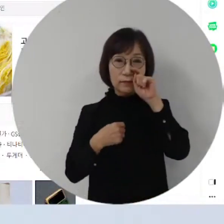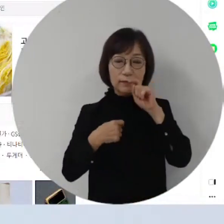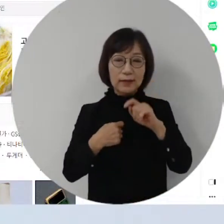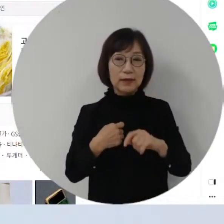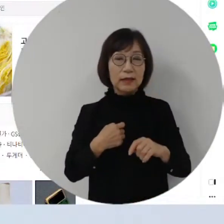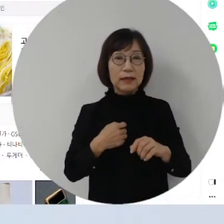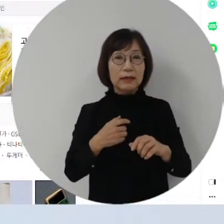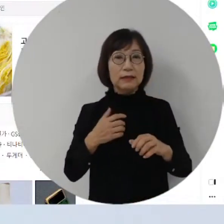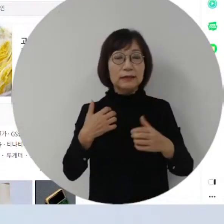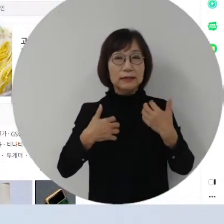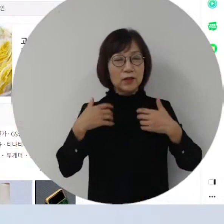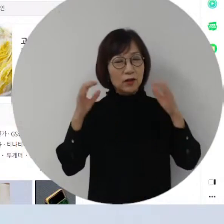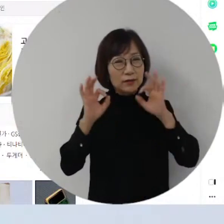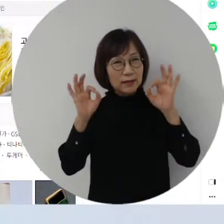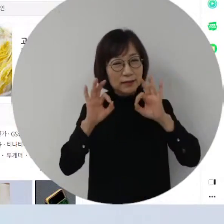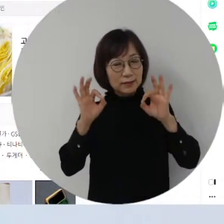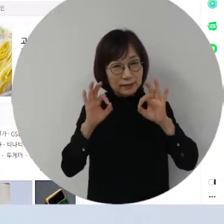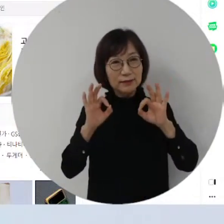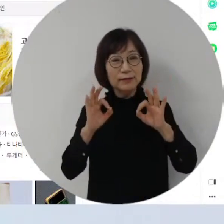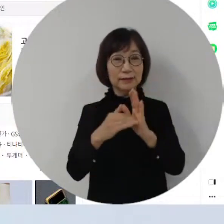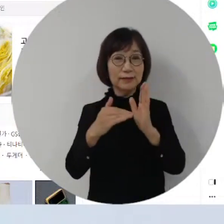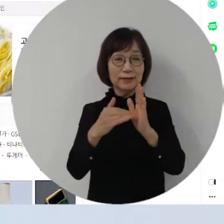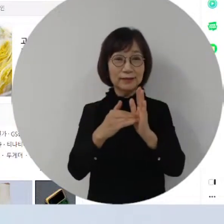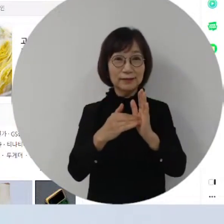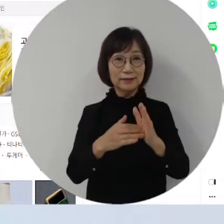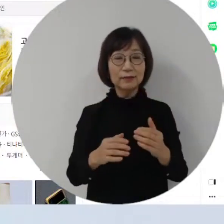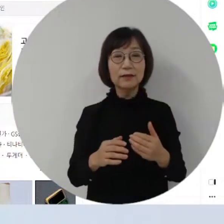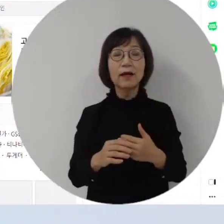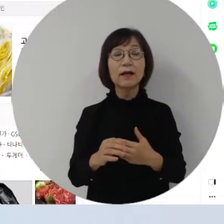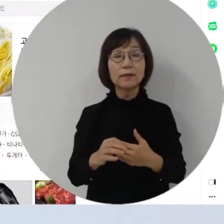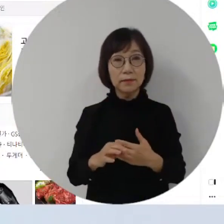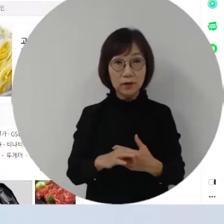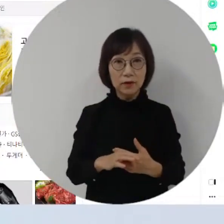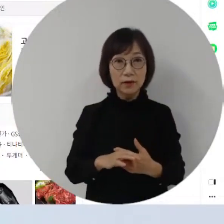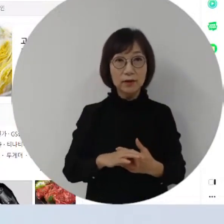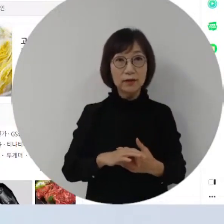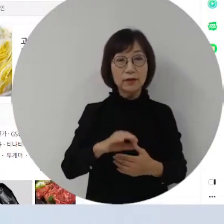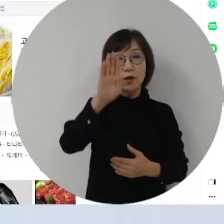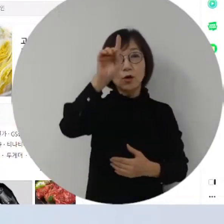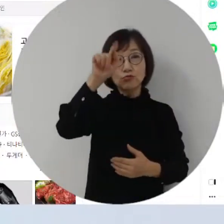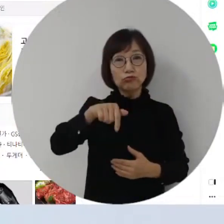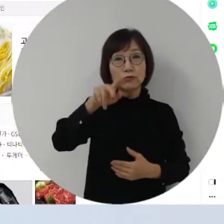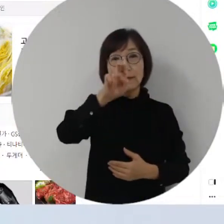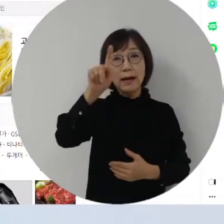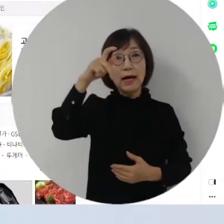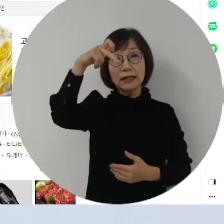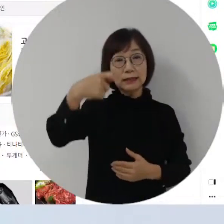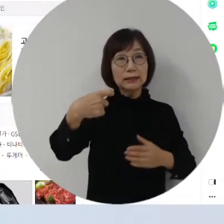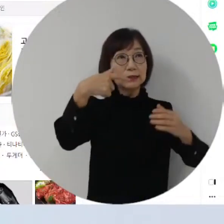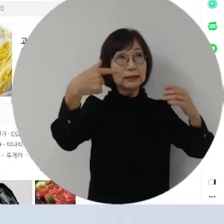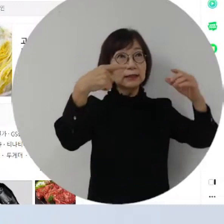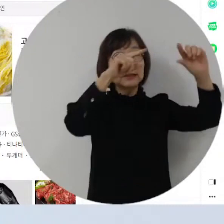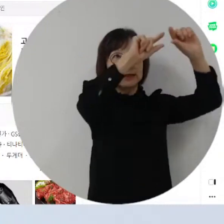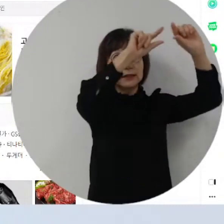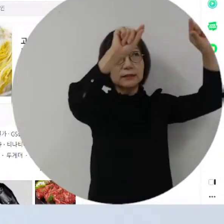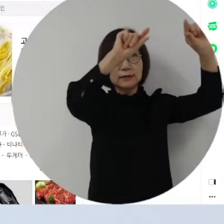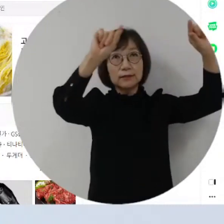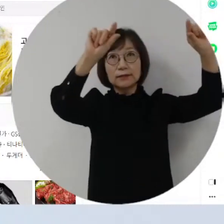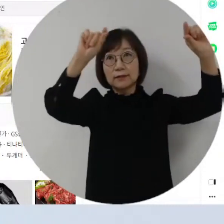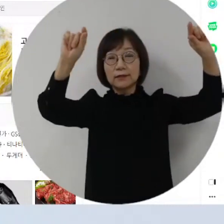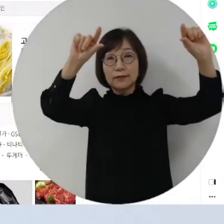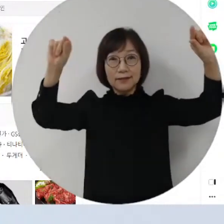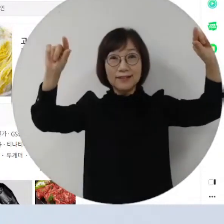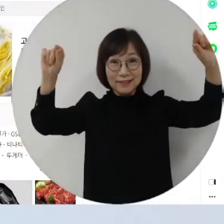하면은 북마크바가 표시가 되어 있다라고 하면 요 북마크바 즐겨찾기에서 제거할